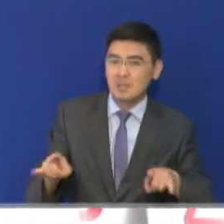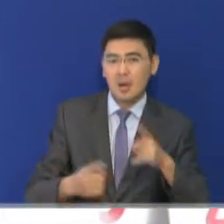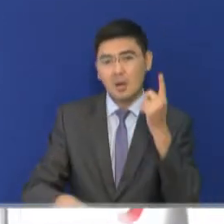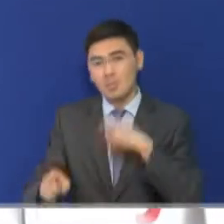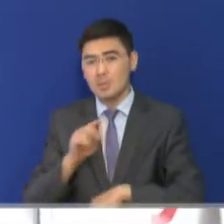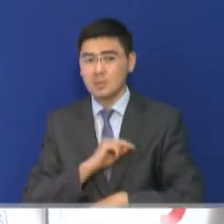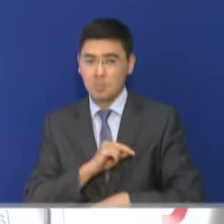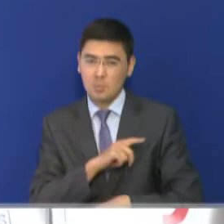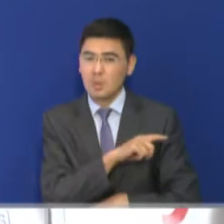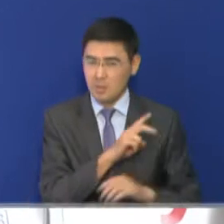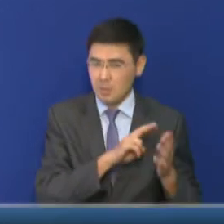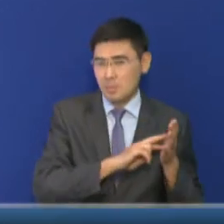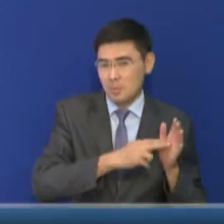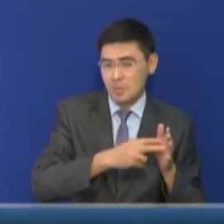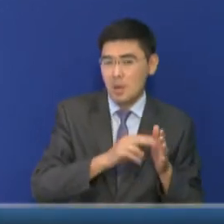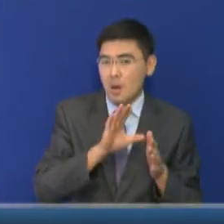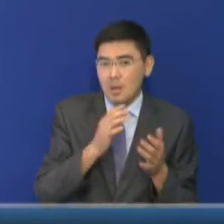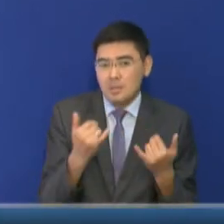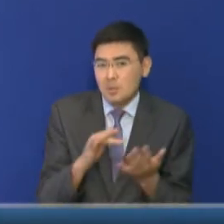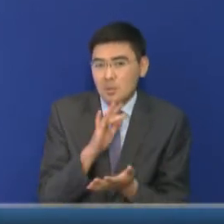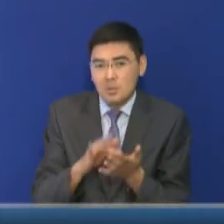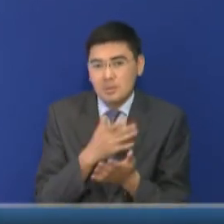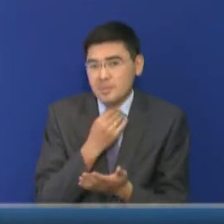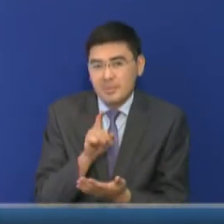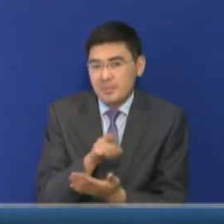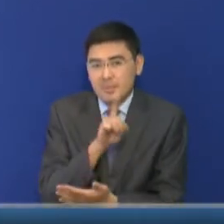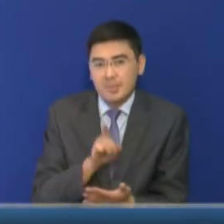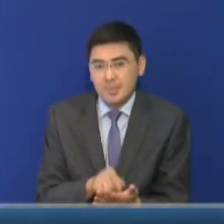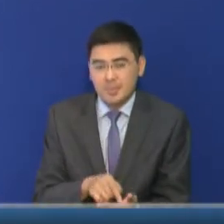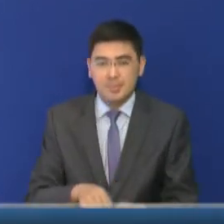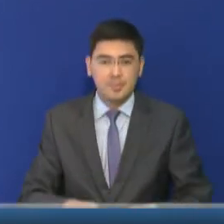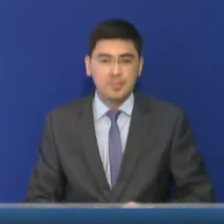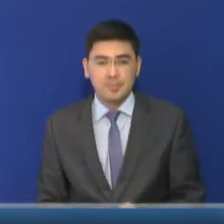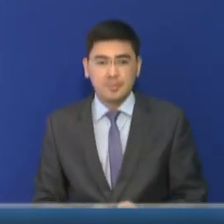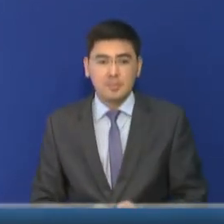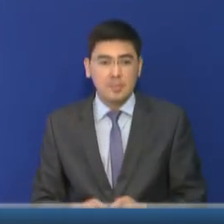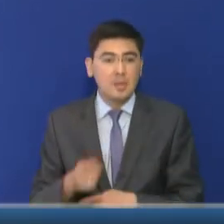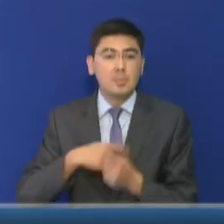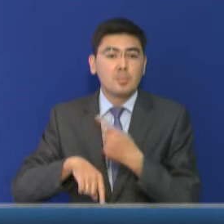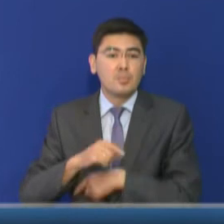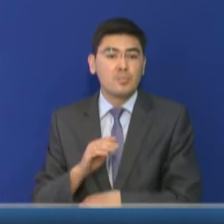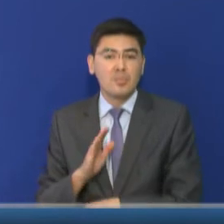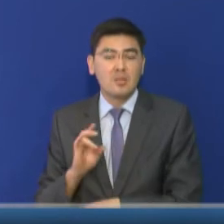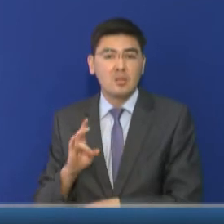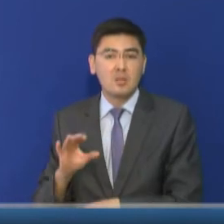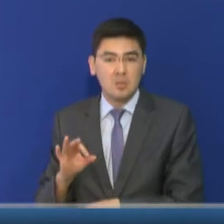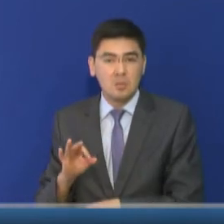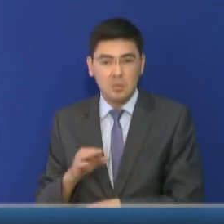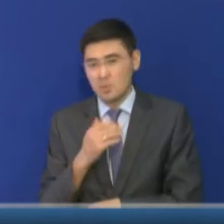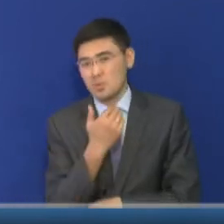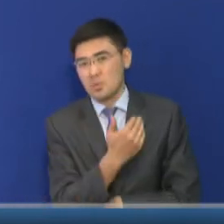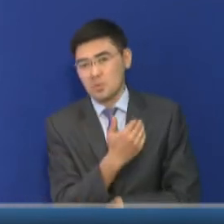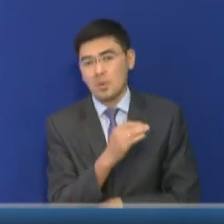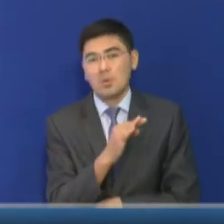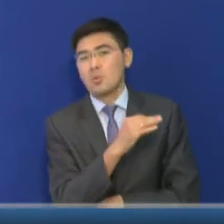әзірге ашық күйінде қалып отыр. Мы ждем официального решения регионального штаба. Біз Шығыс Қазақстан облысы өңірлік штабының